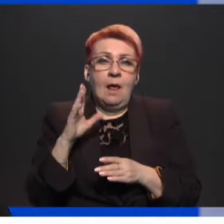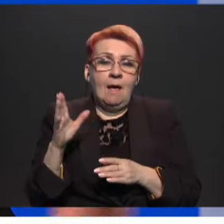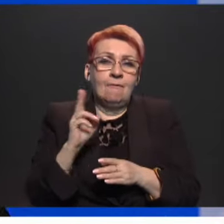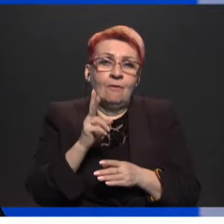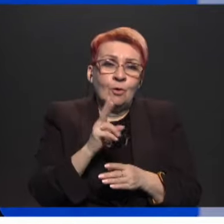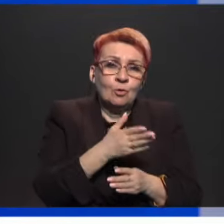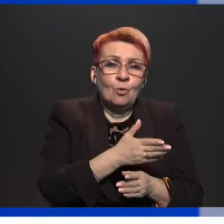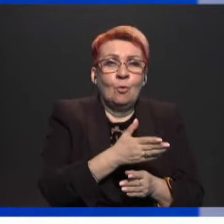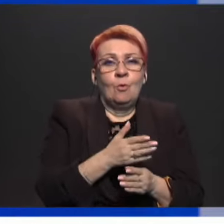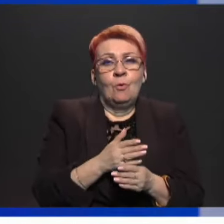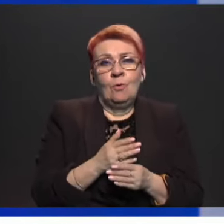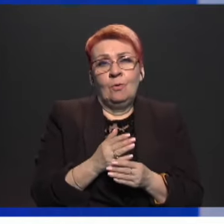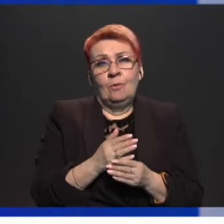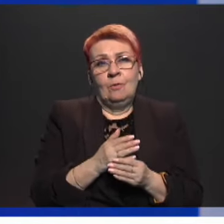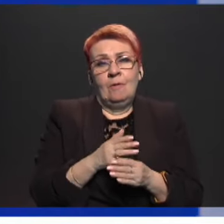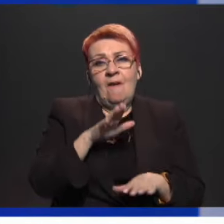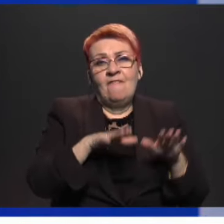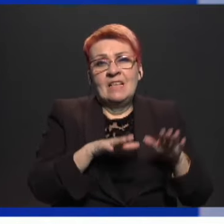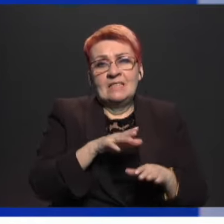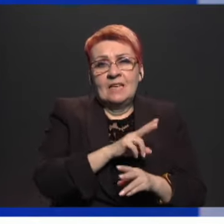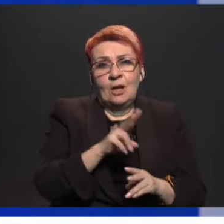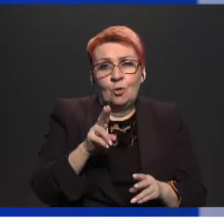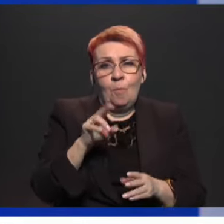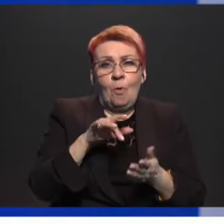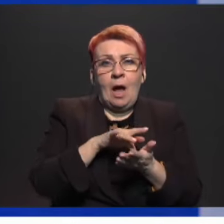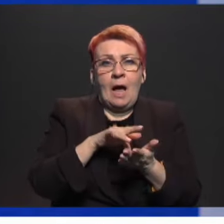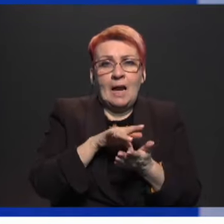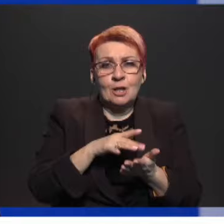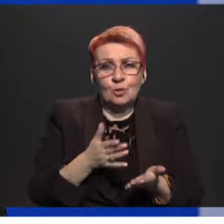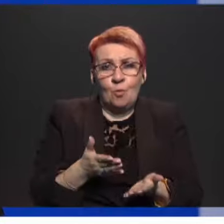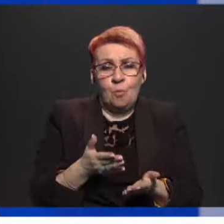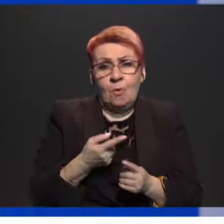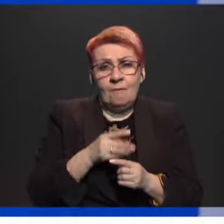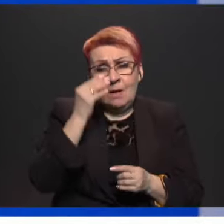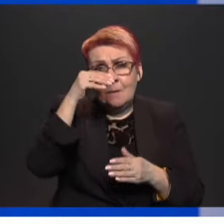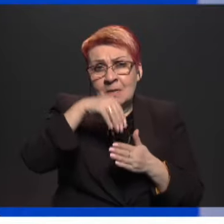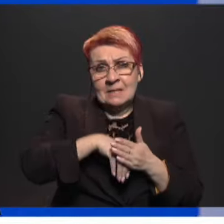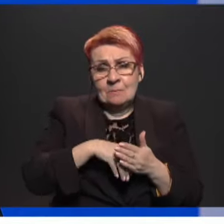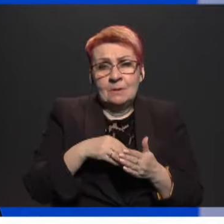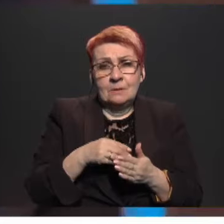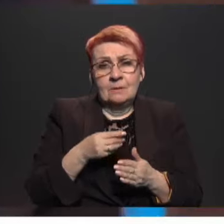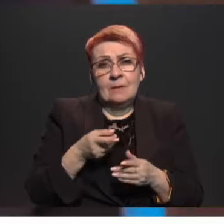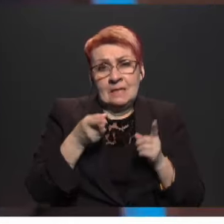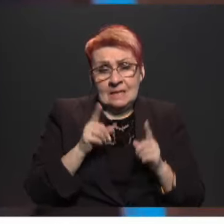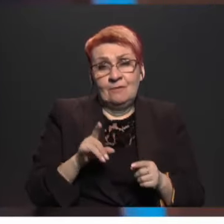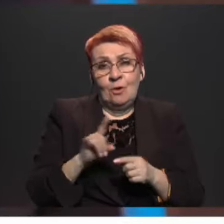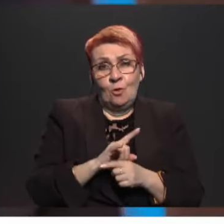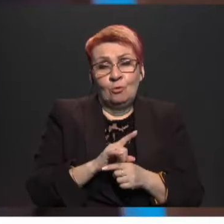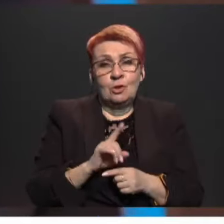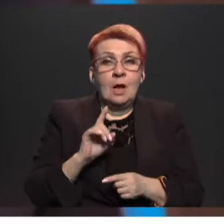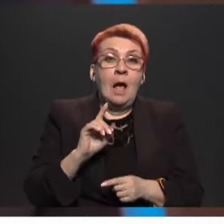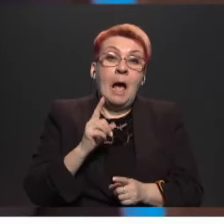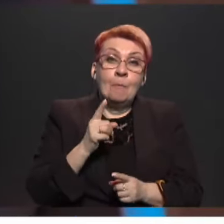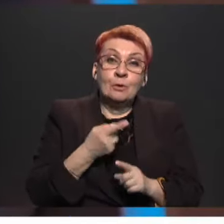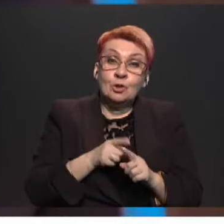которые на огромном расстоянии друг от друга находятся. И в этом смысле это вот действительно просто ложь. А насчет того, почему это